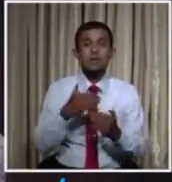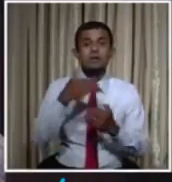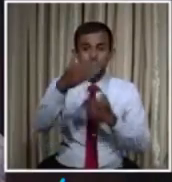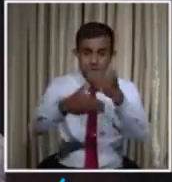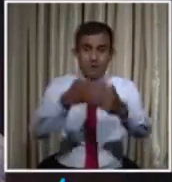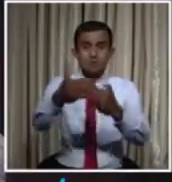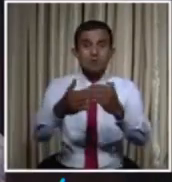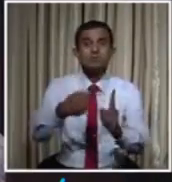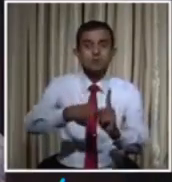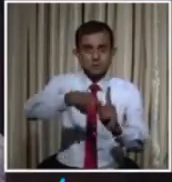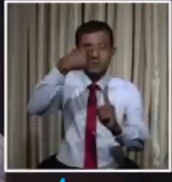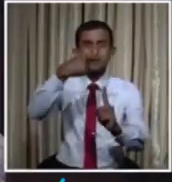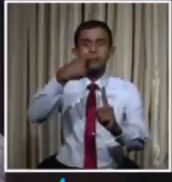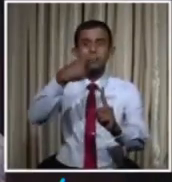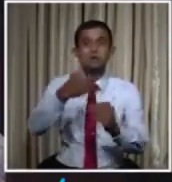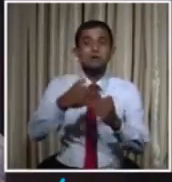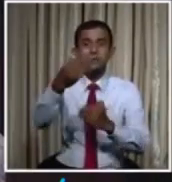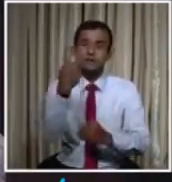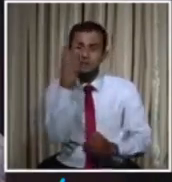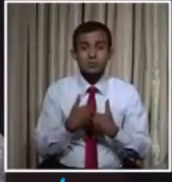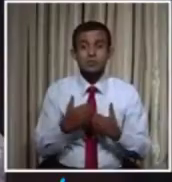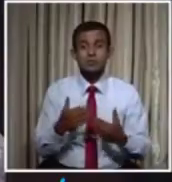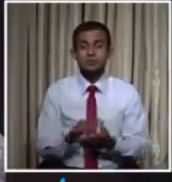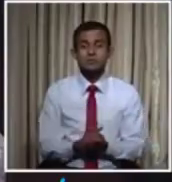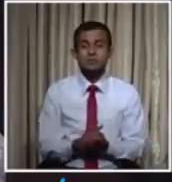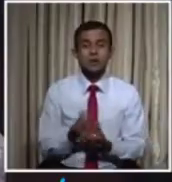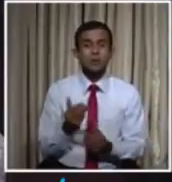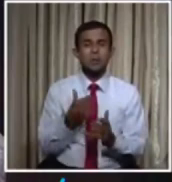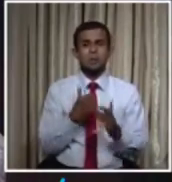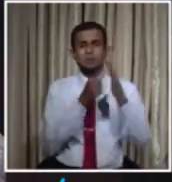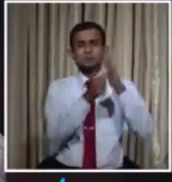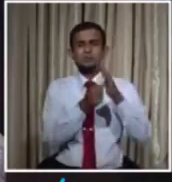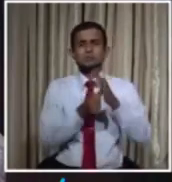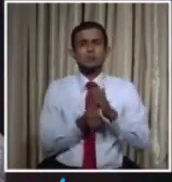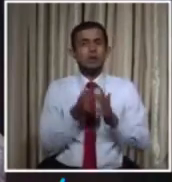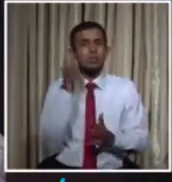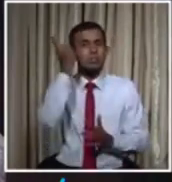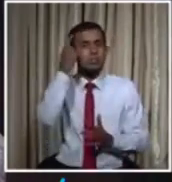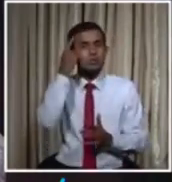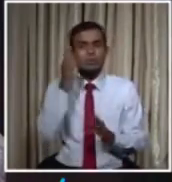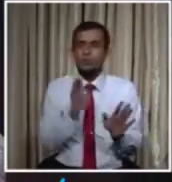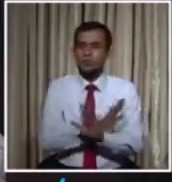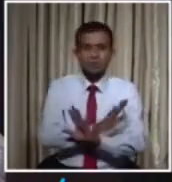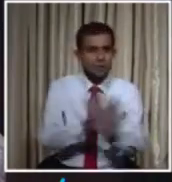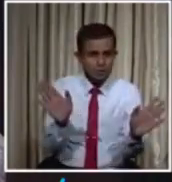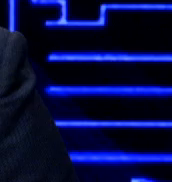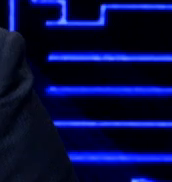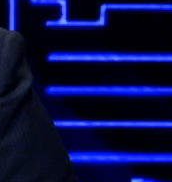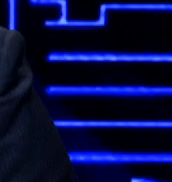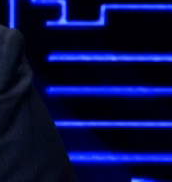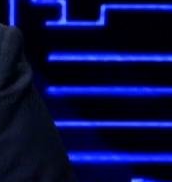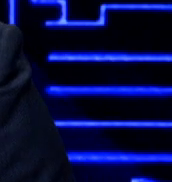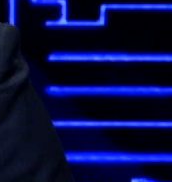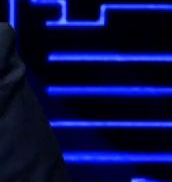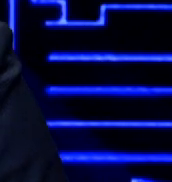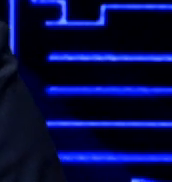ඕන ප්‍රගතිය ඉදිරි දැක්ම දියුණුව ප්‍රතිගාමී මානසිකත්වයකින් රටකට ඉදිරි ගමනක් නැහැ. රාත්‍රී